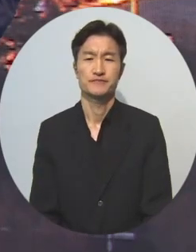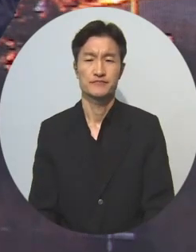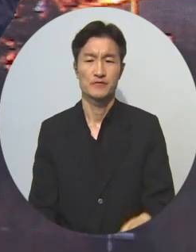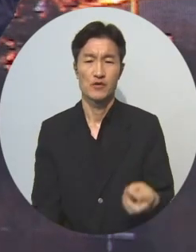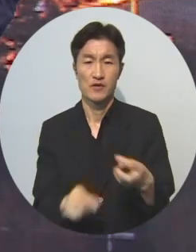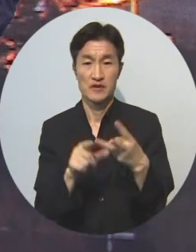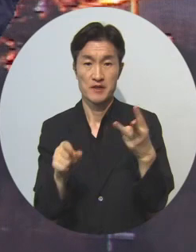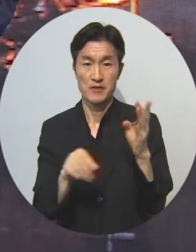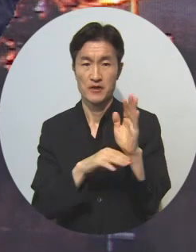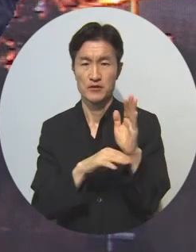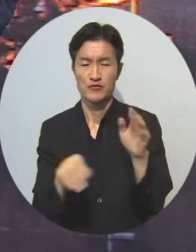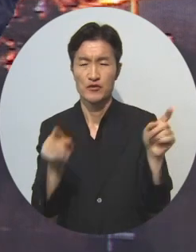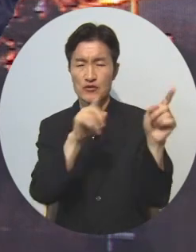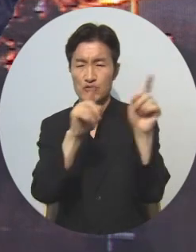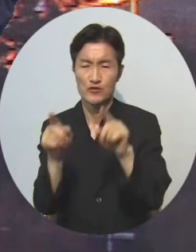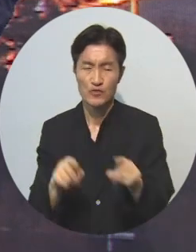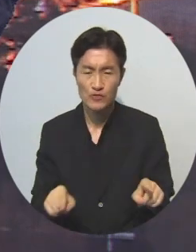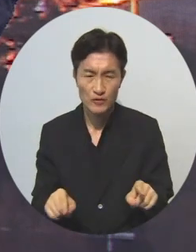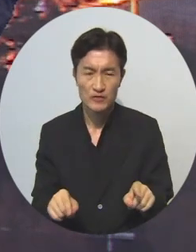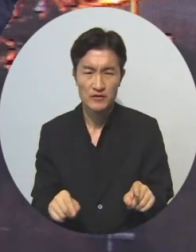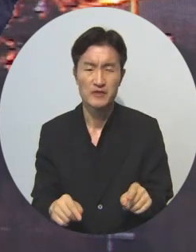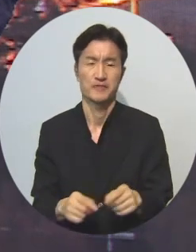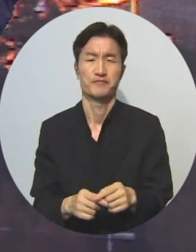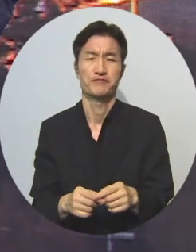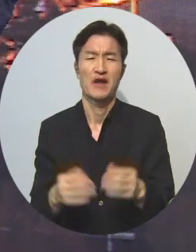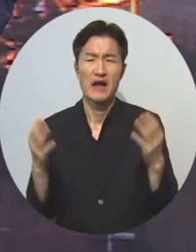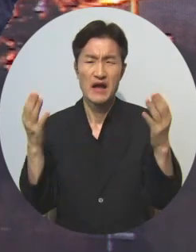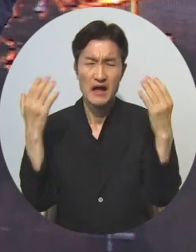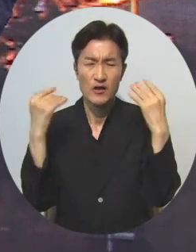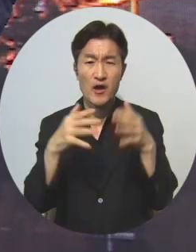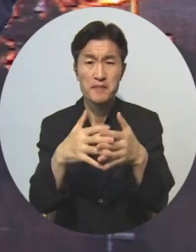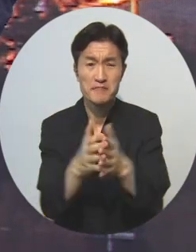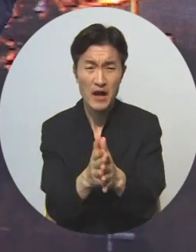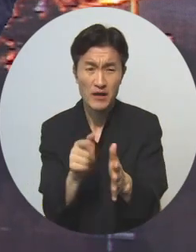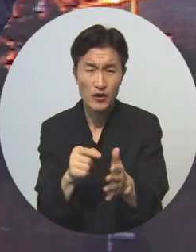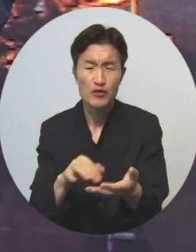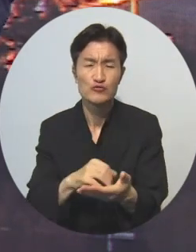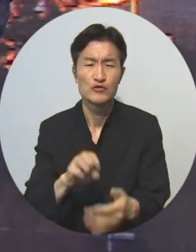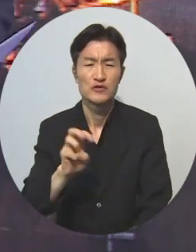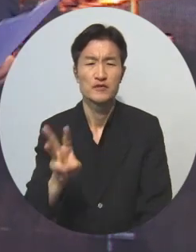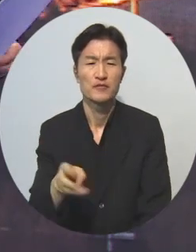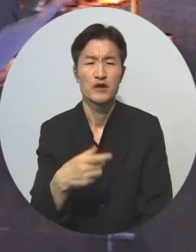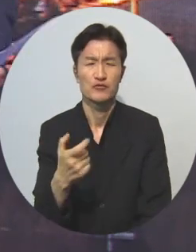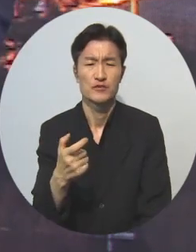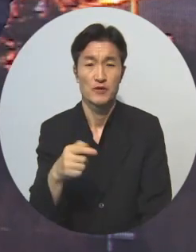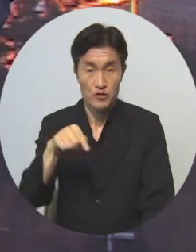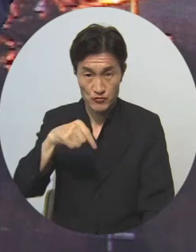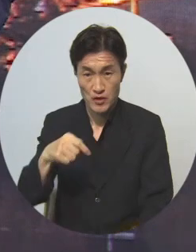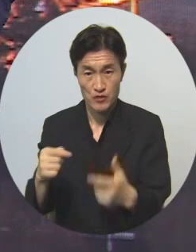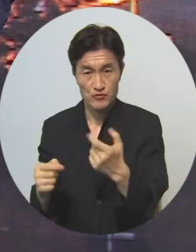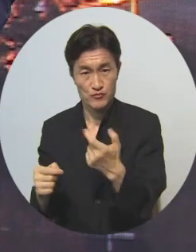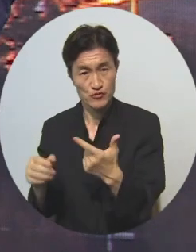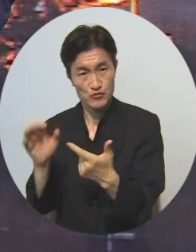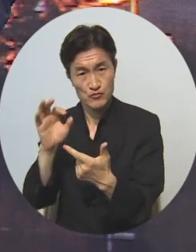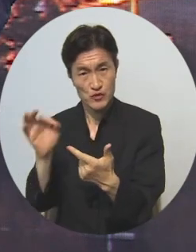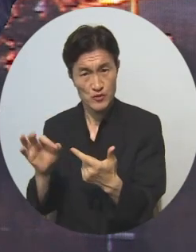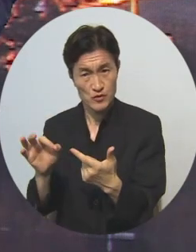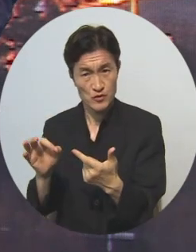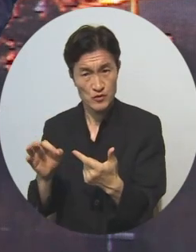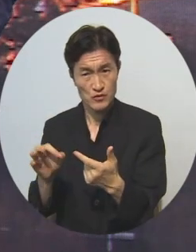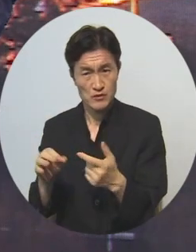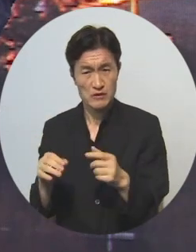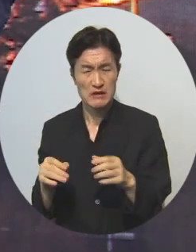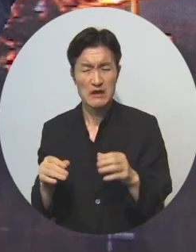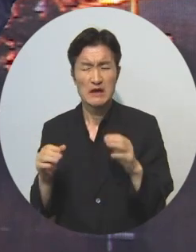3월을 기준으로 전국의 미활용 폐교가 360여 개가 있는데 이중 66% 인구감소